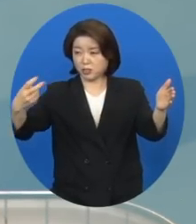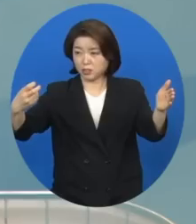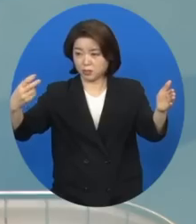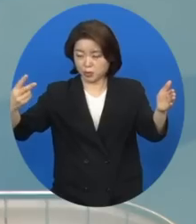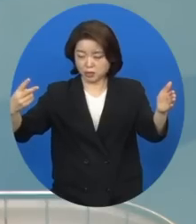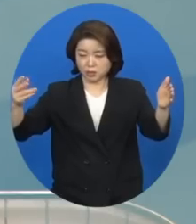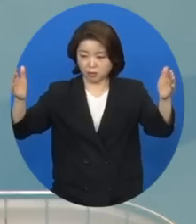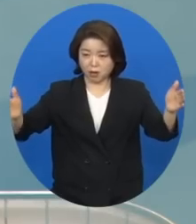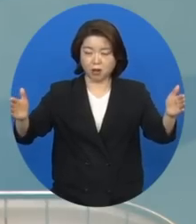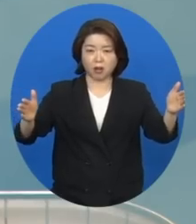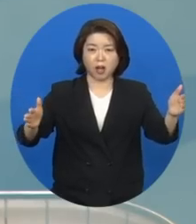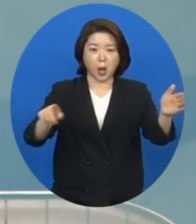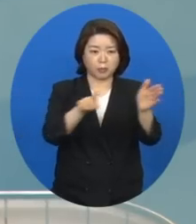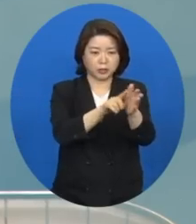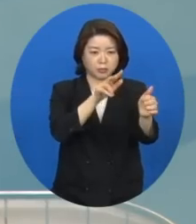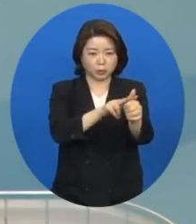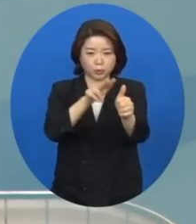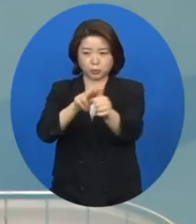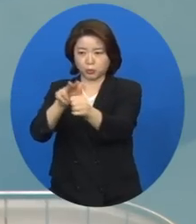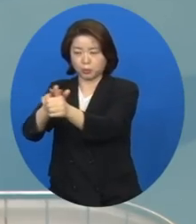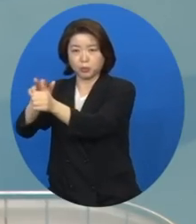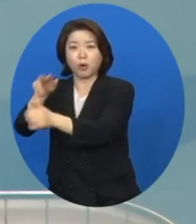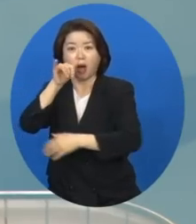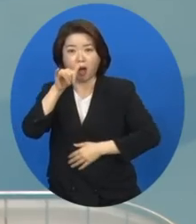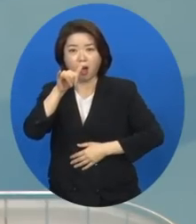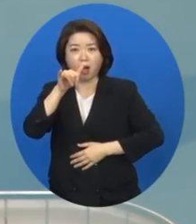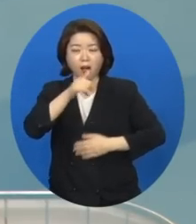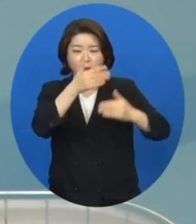도전까지 그 폴더를 계속